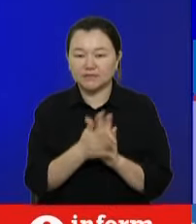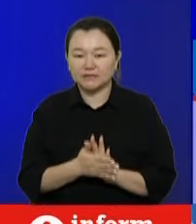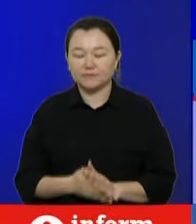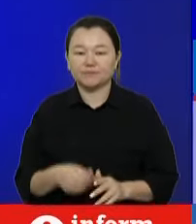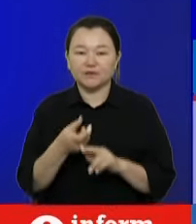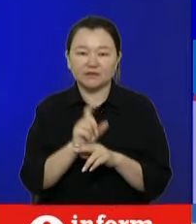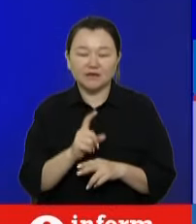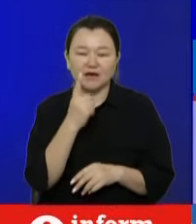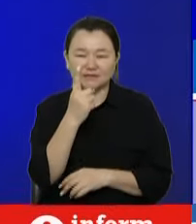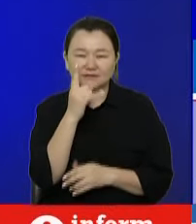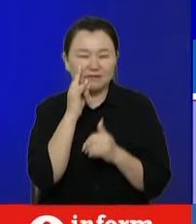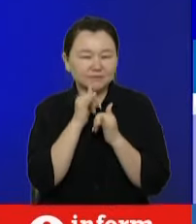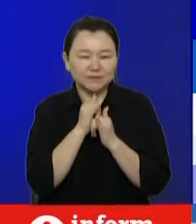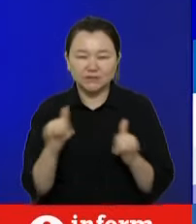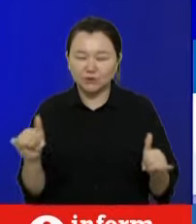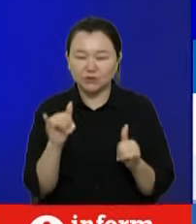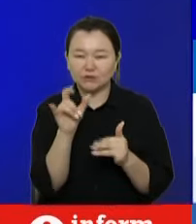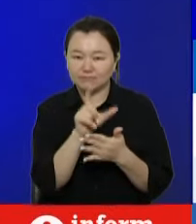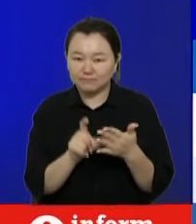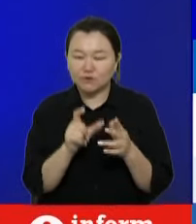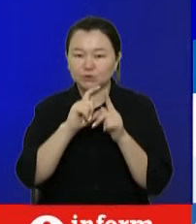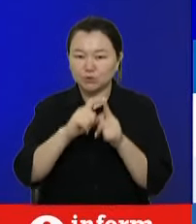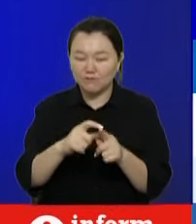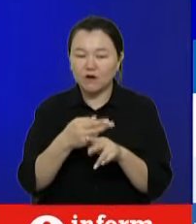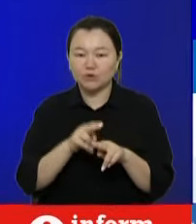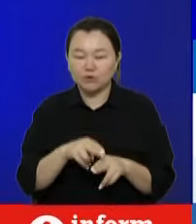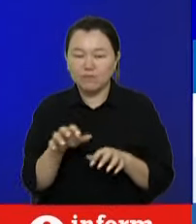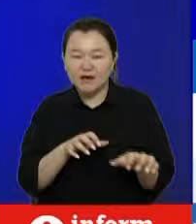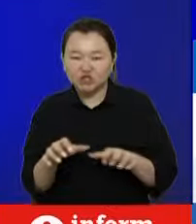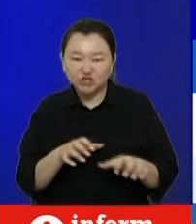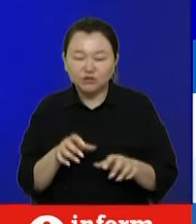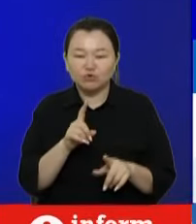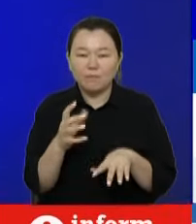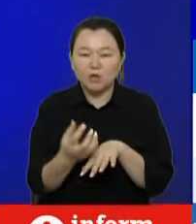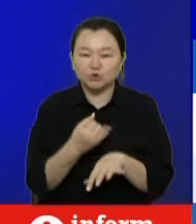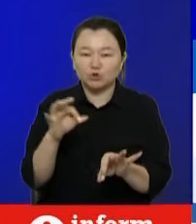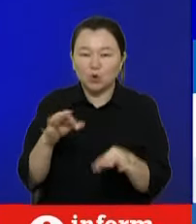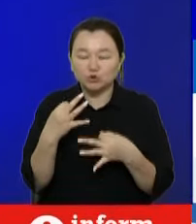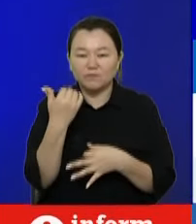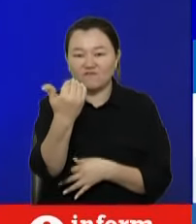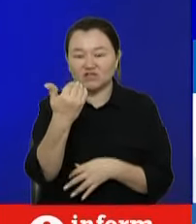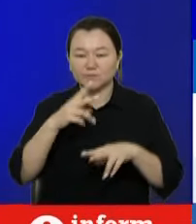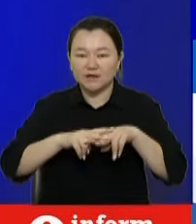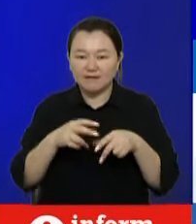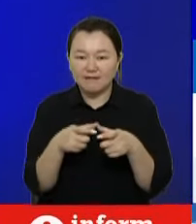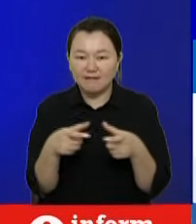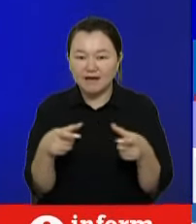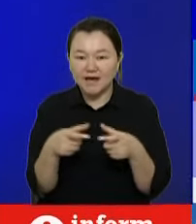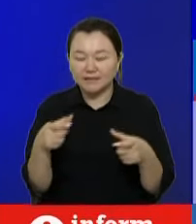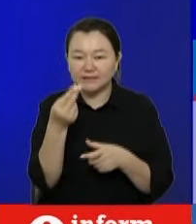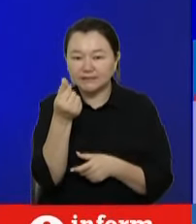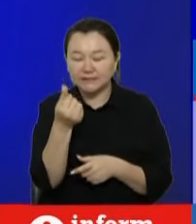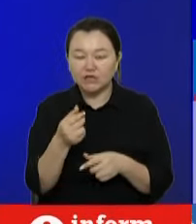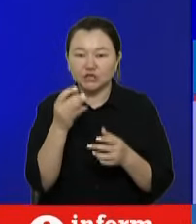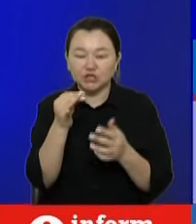Это один из распространенных сценариев, на который мошенники могут полагаться, чтобы получить доступ к вашим картам и счетам. Сегодня сложно